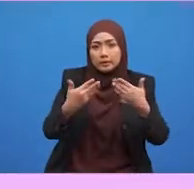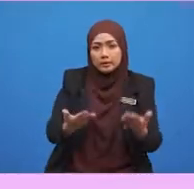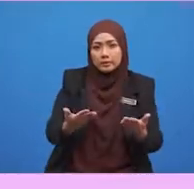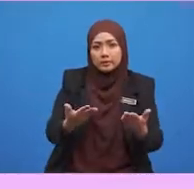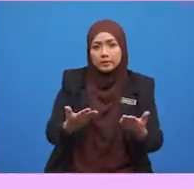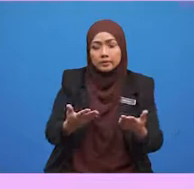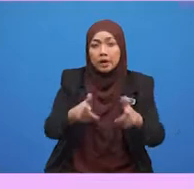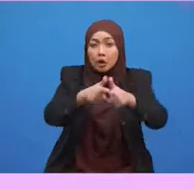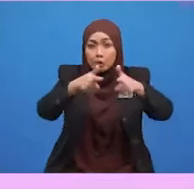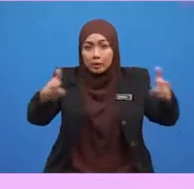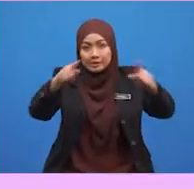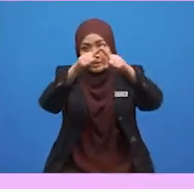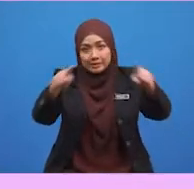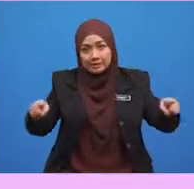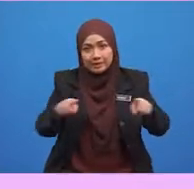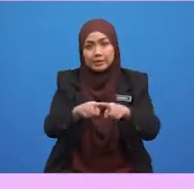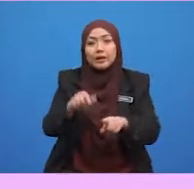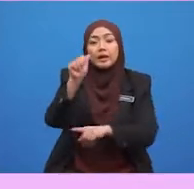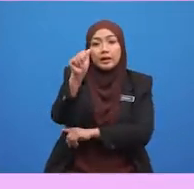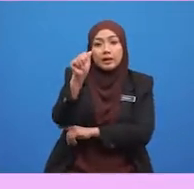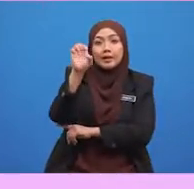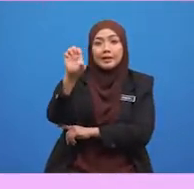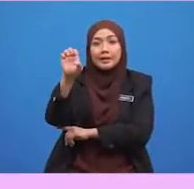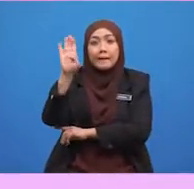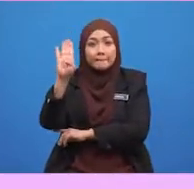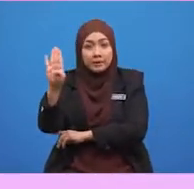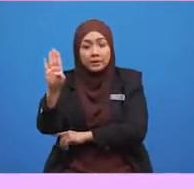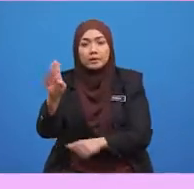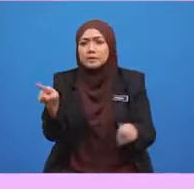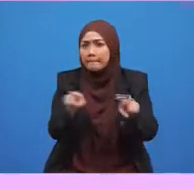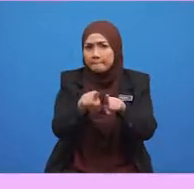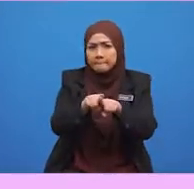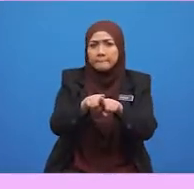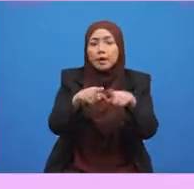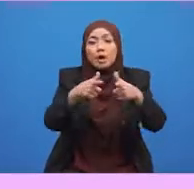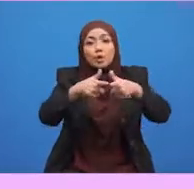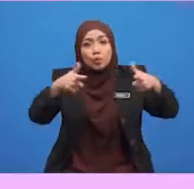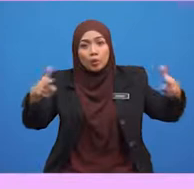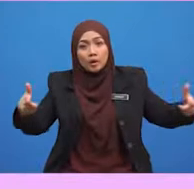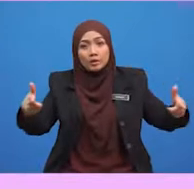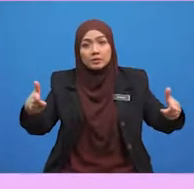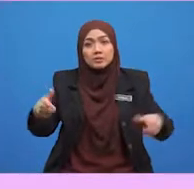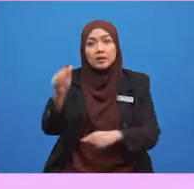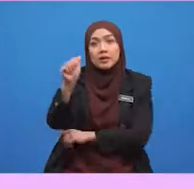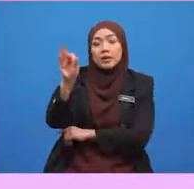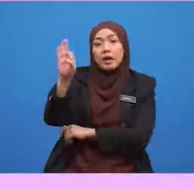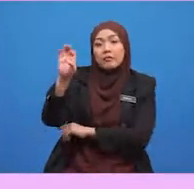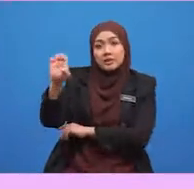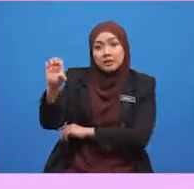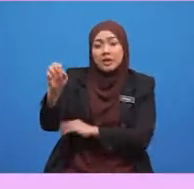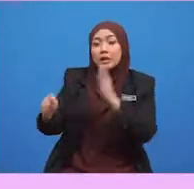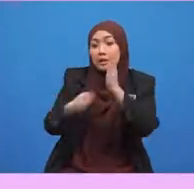segitiga AEB sama dengan luas segitiga AFE tambah luas